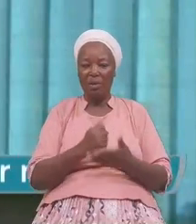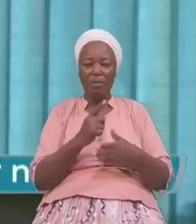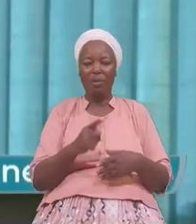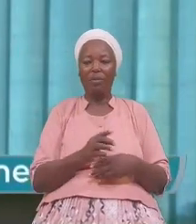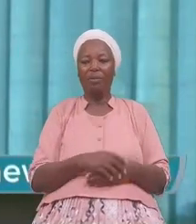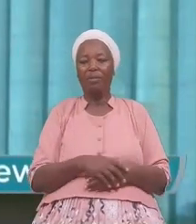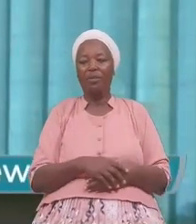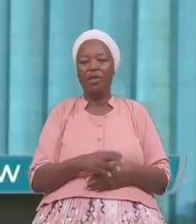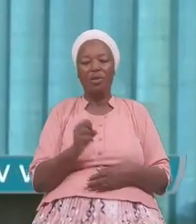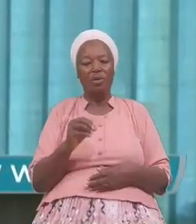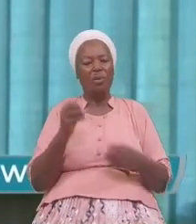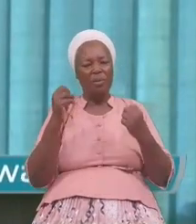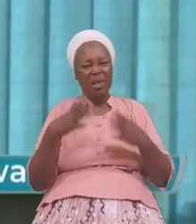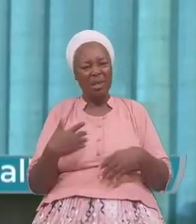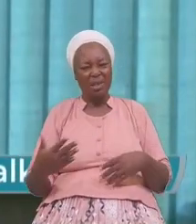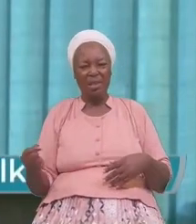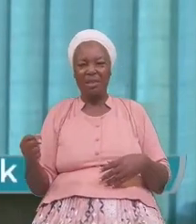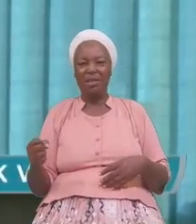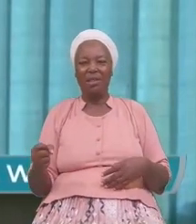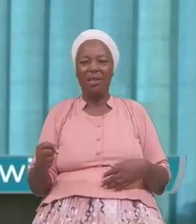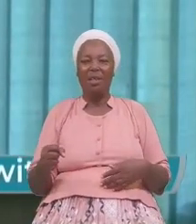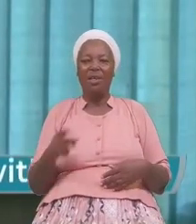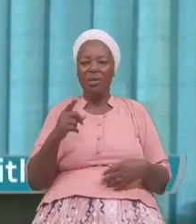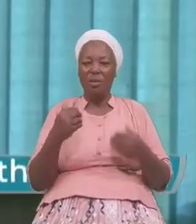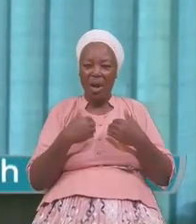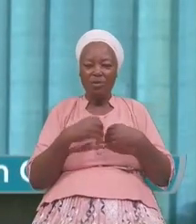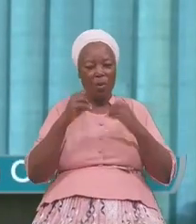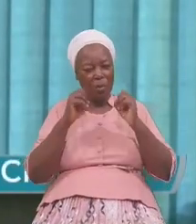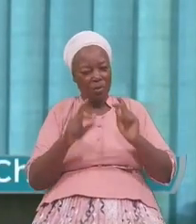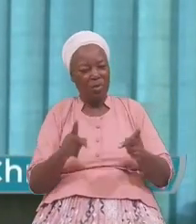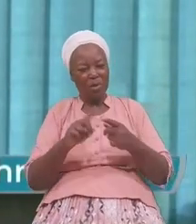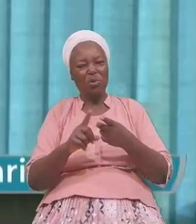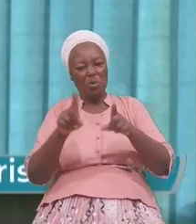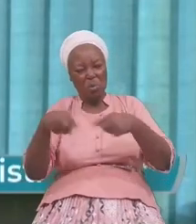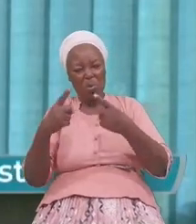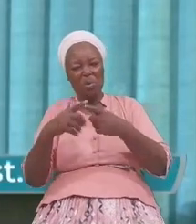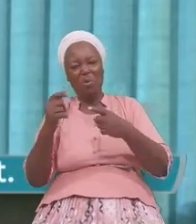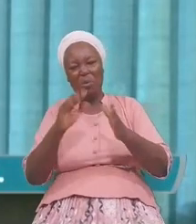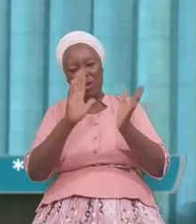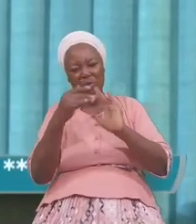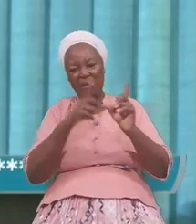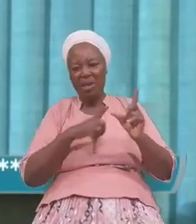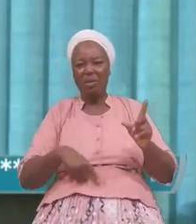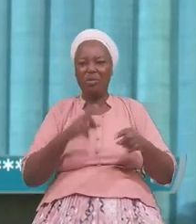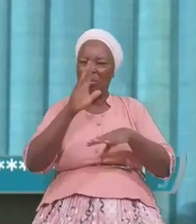autres choses. Tu as maintenant accès au trône du Père. Tu peux l'appeler Père.